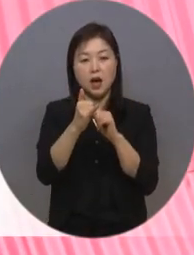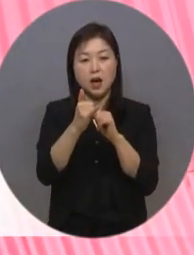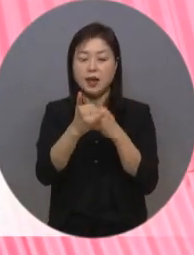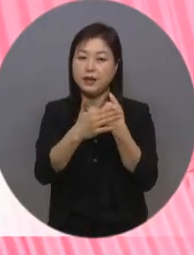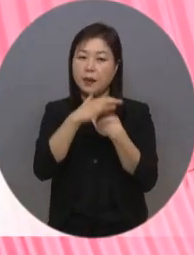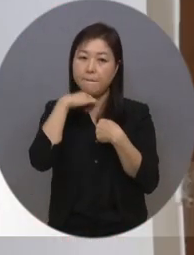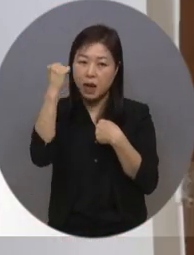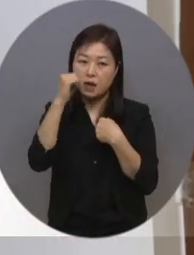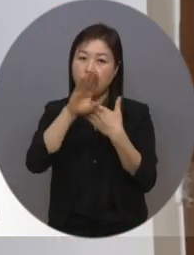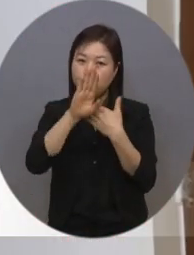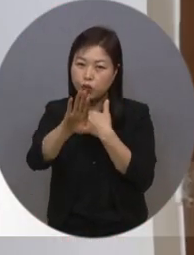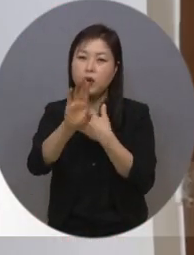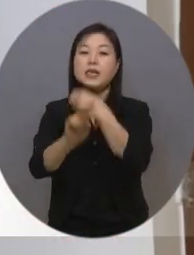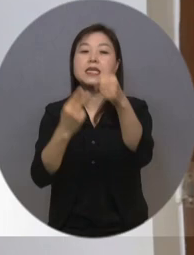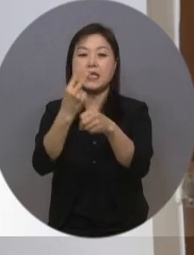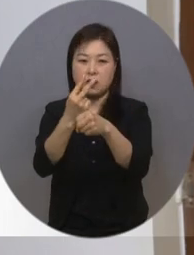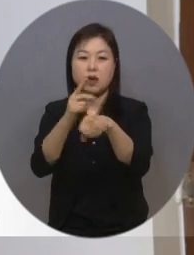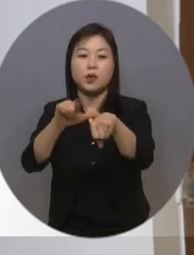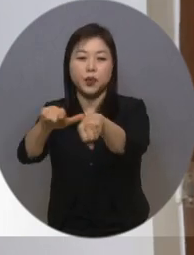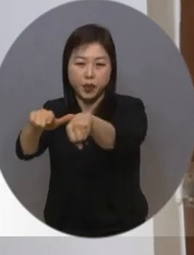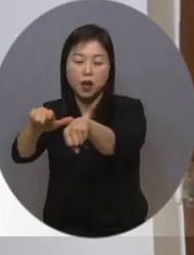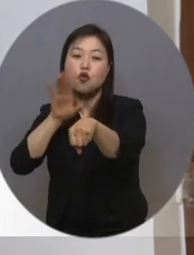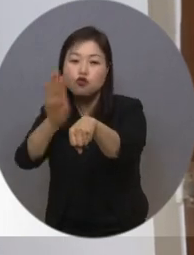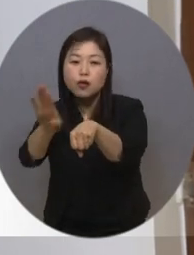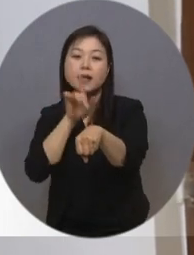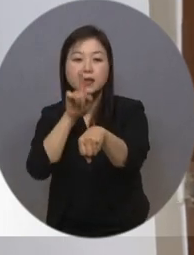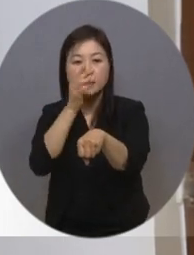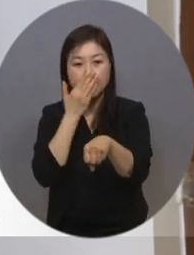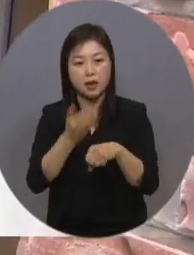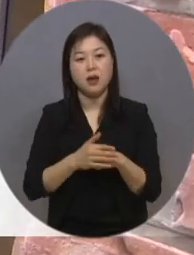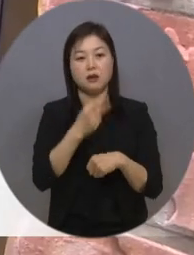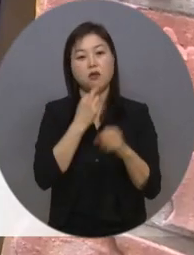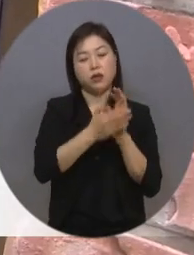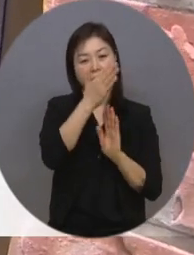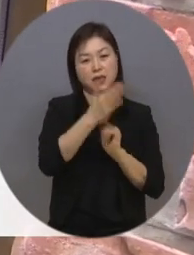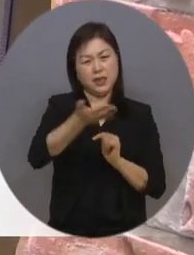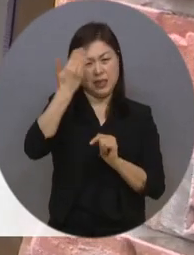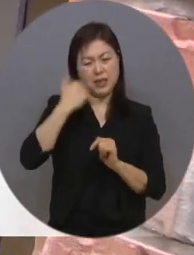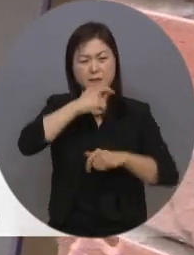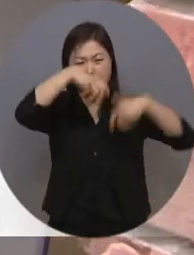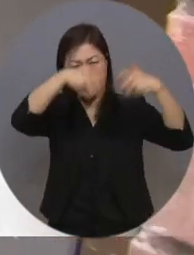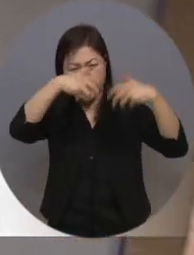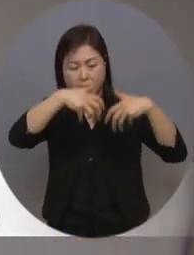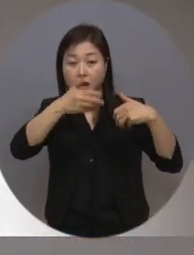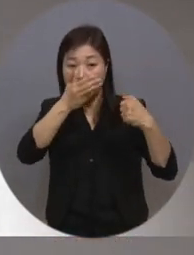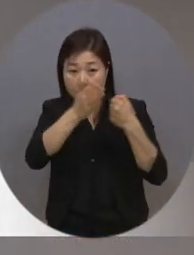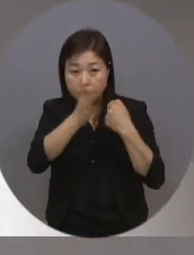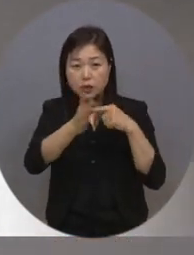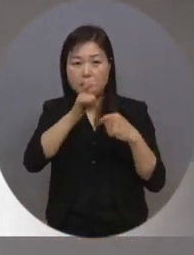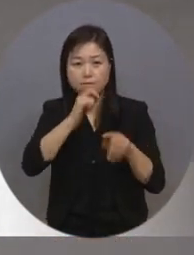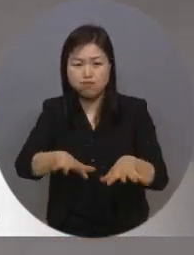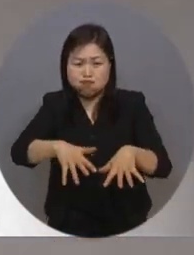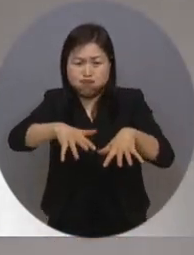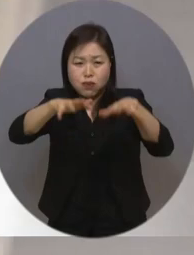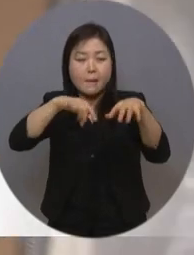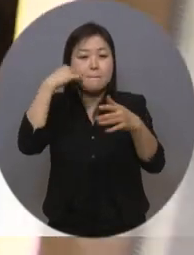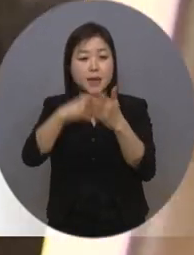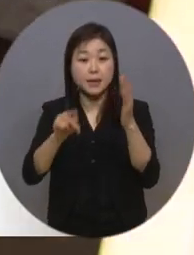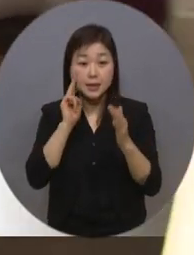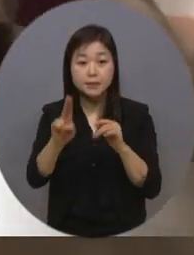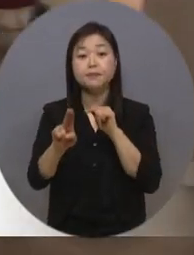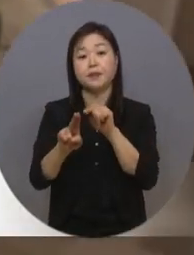지난 경우에만 신청할 수 있습니다. 서울시는 지난해 폭우로 인해 반지하 침수 등의 피해가 컸던 점을